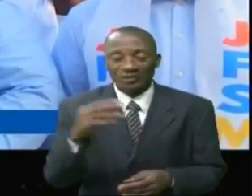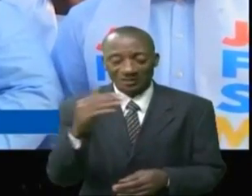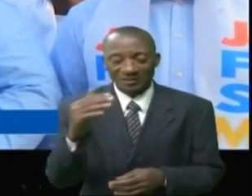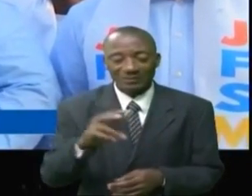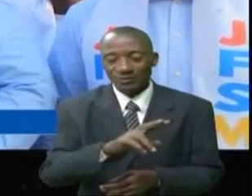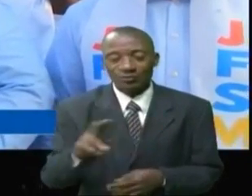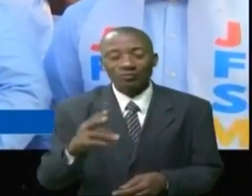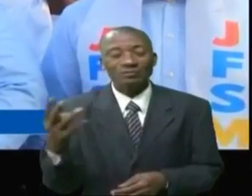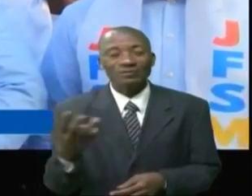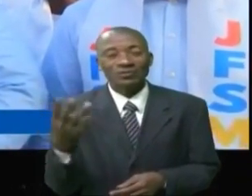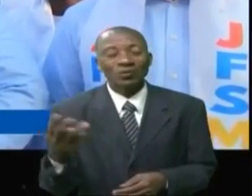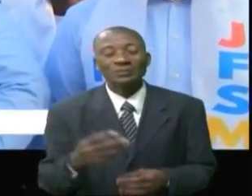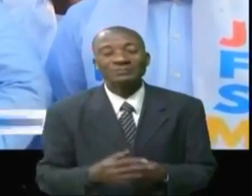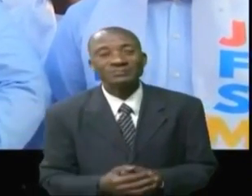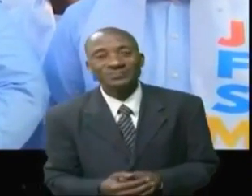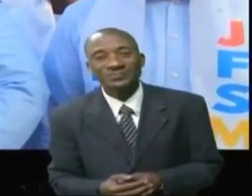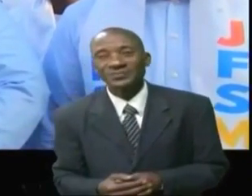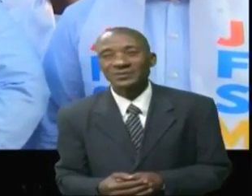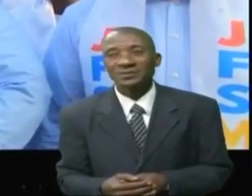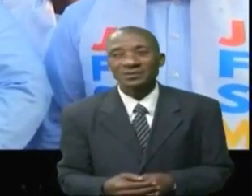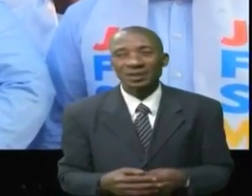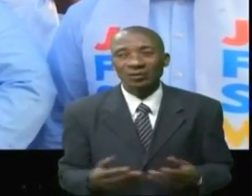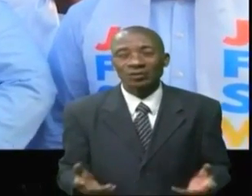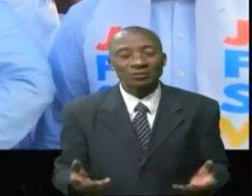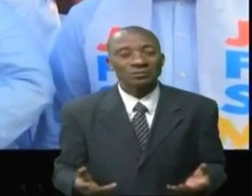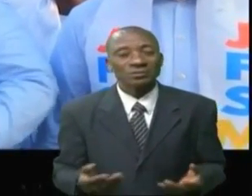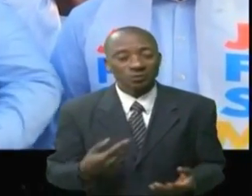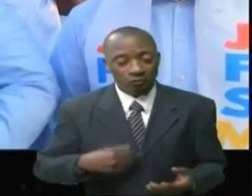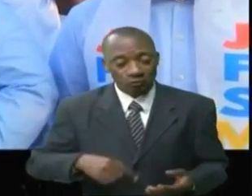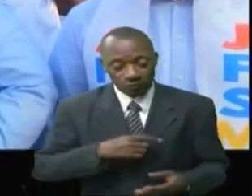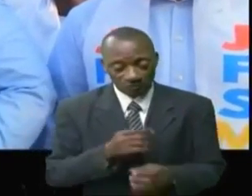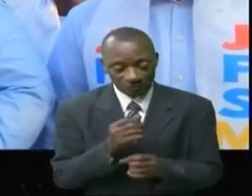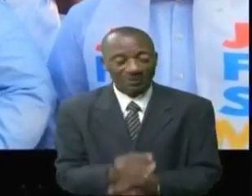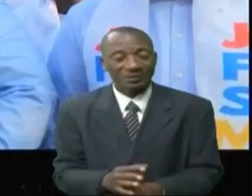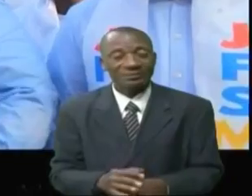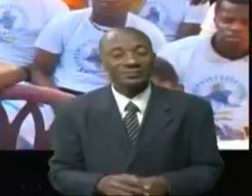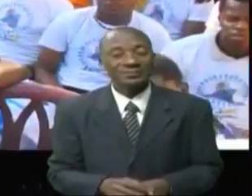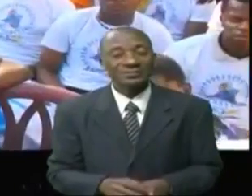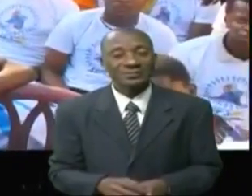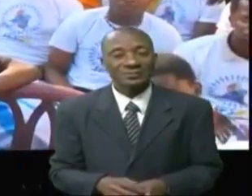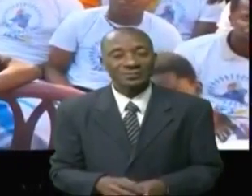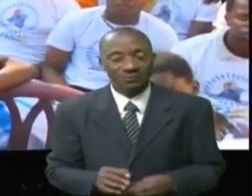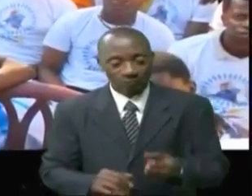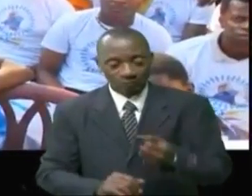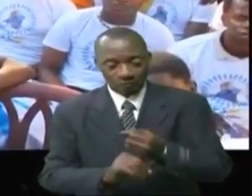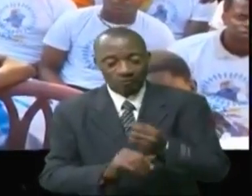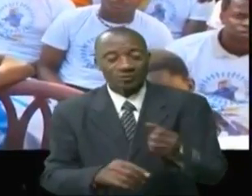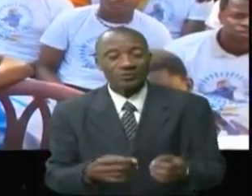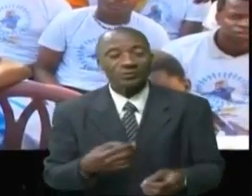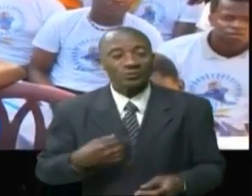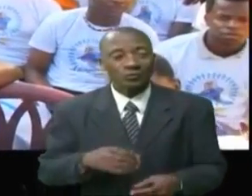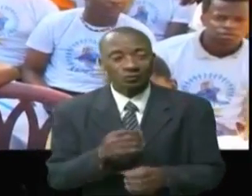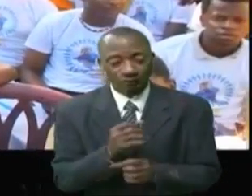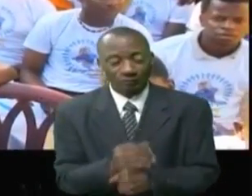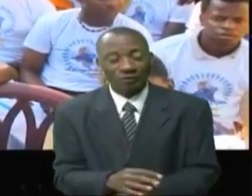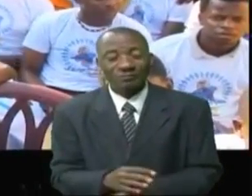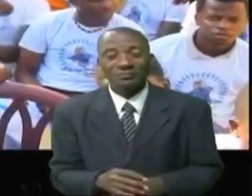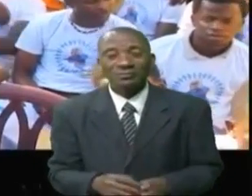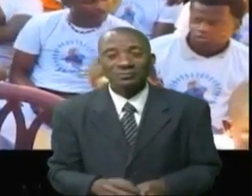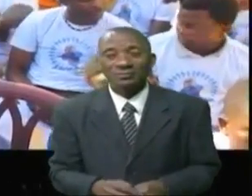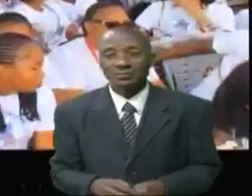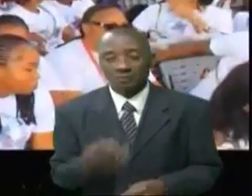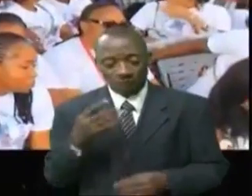sommes unis, déterminés et que nous sommes disposés à donner la main à